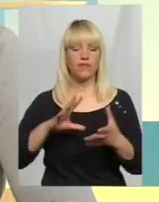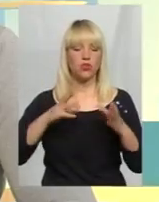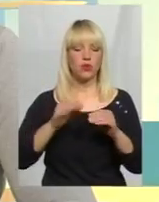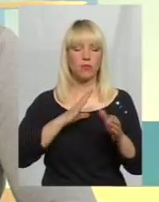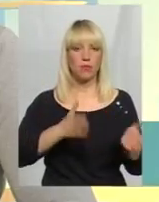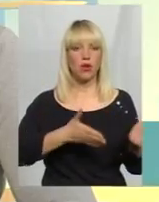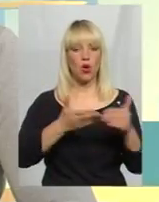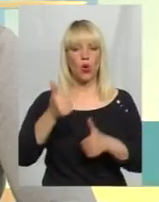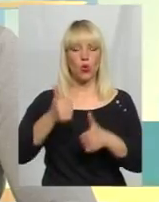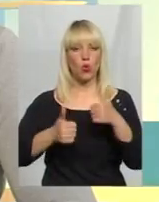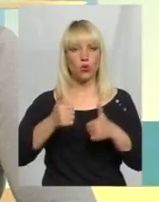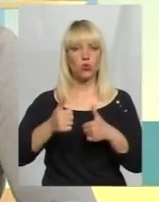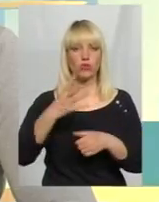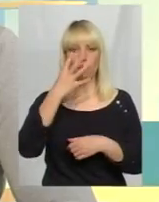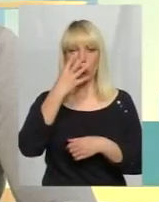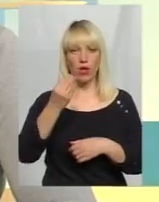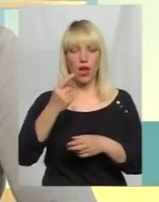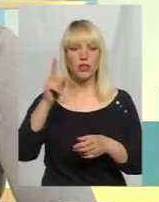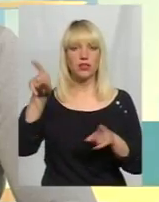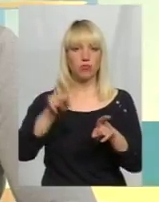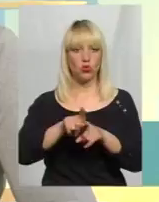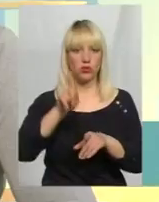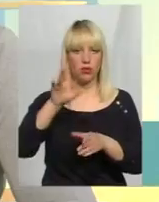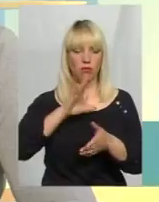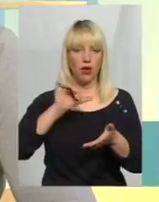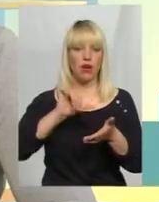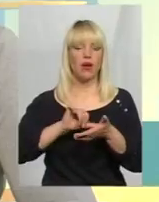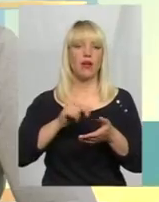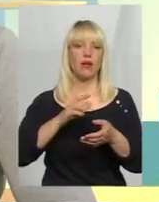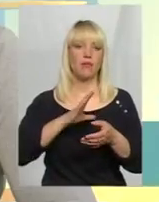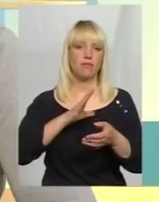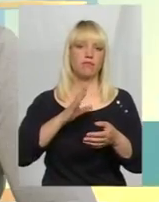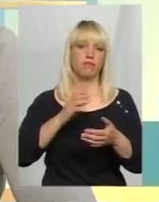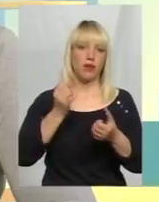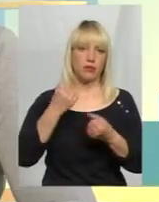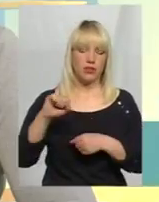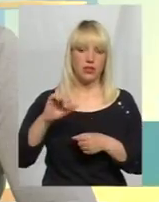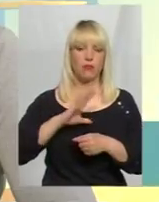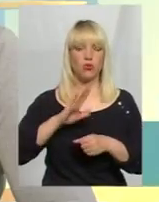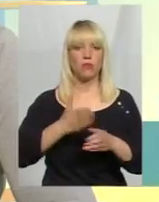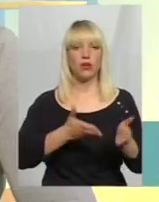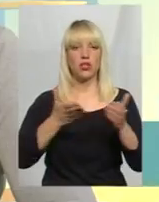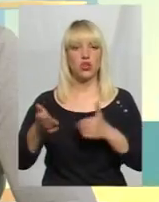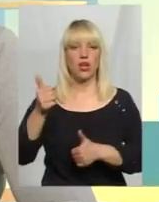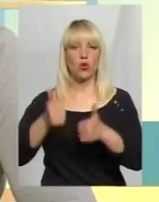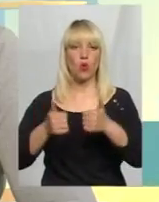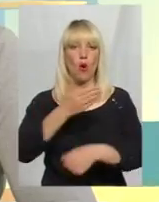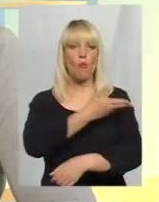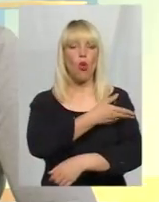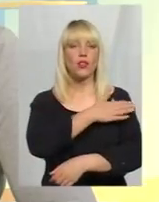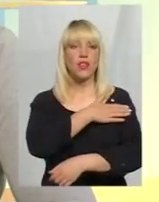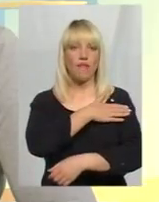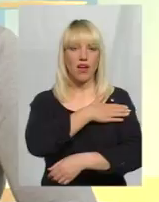она в Болгарии тоже победила. Потом мы ее приглашали на конкурс в Полтаву. То есть это уже